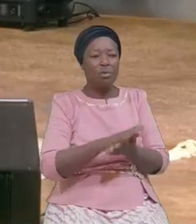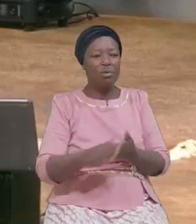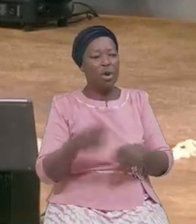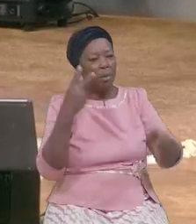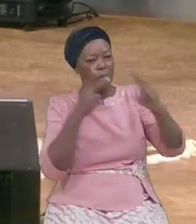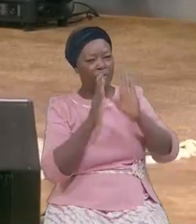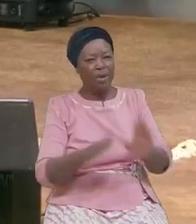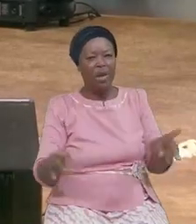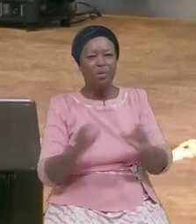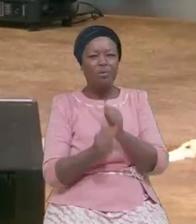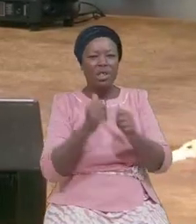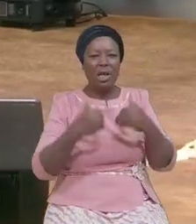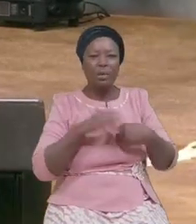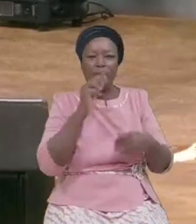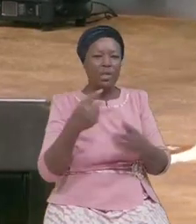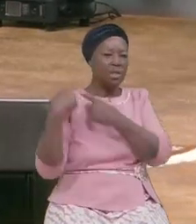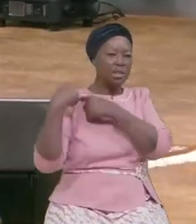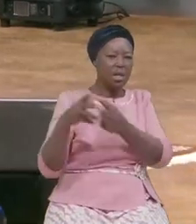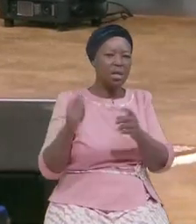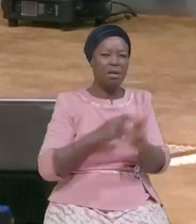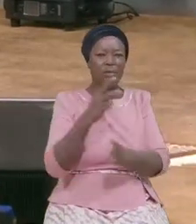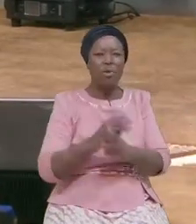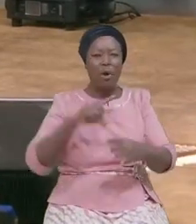dans les anciens temps,